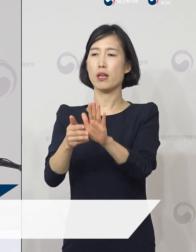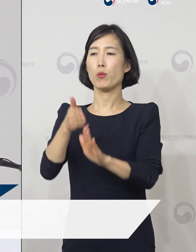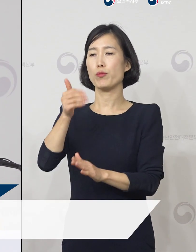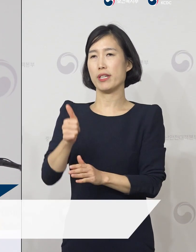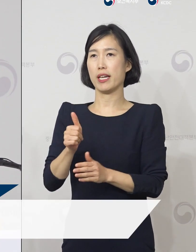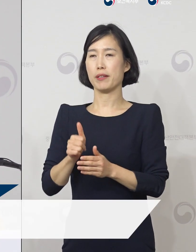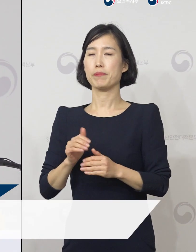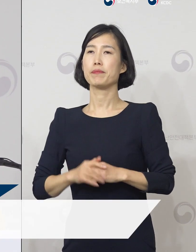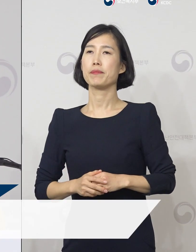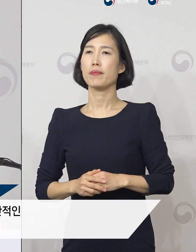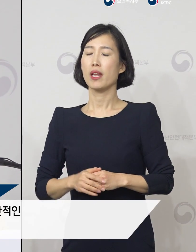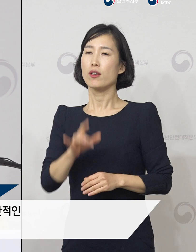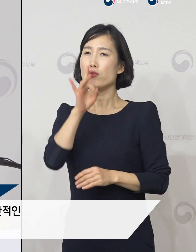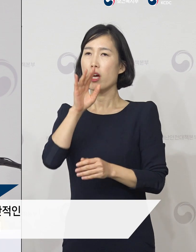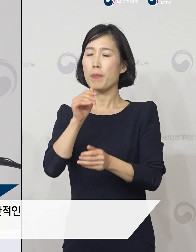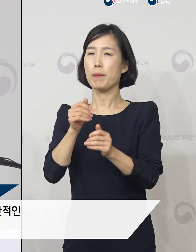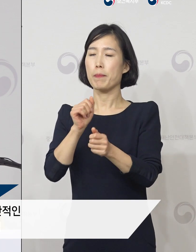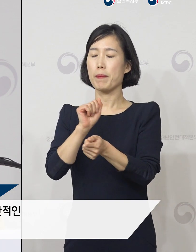중앙방역대책본부장입니다.